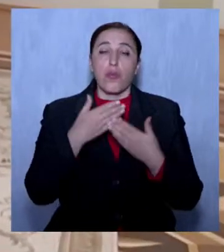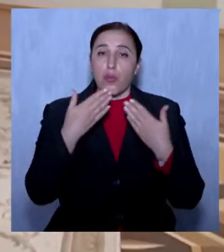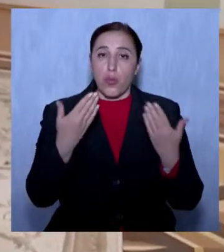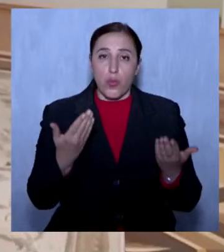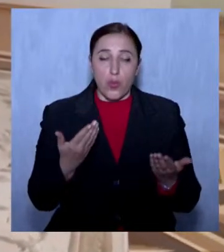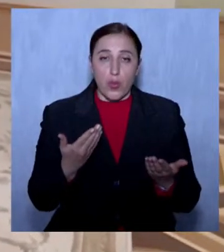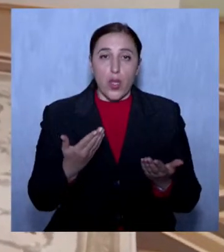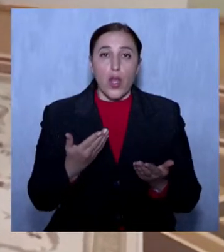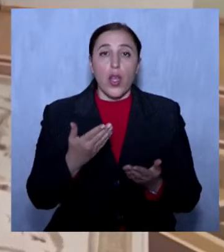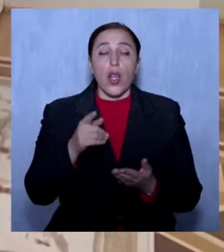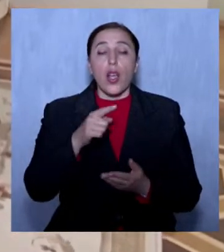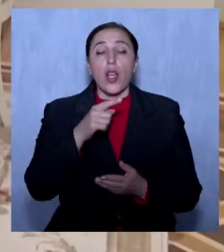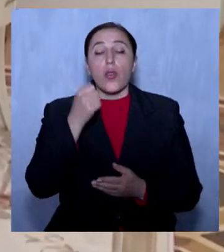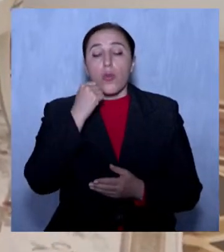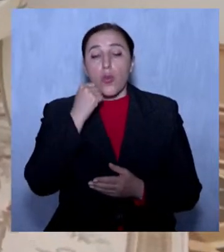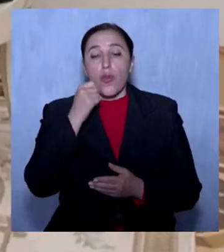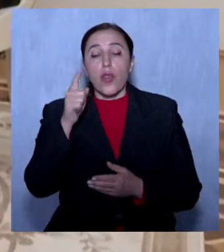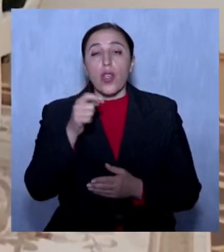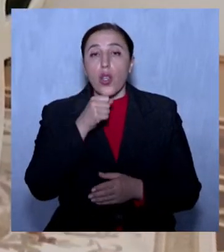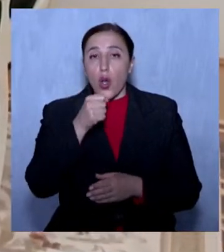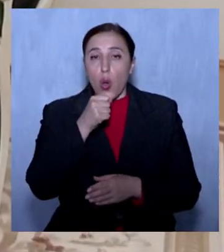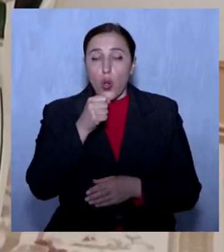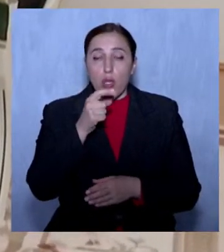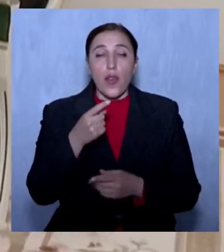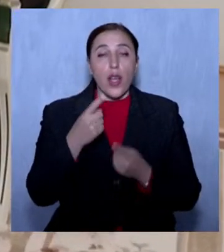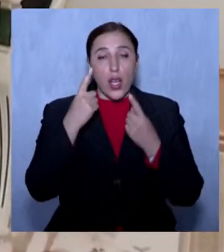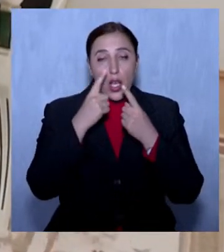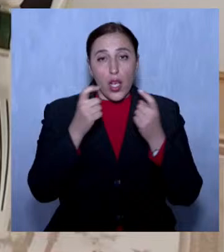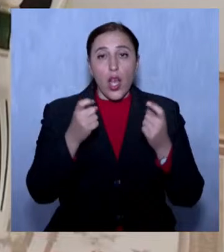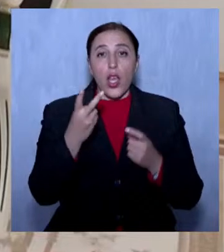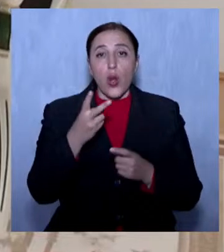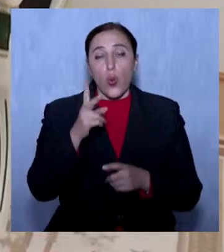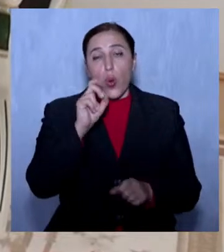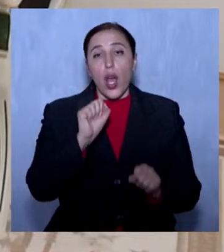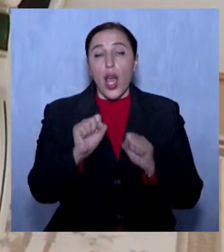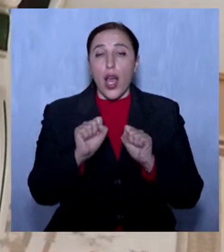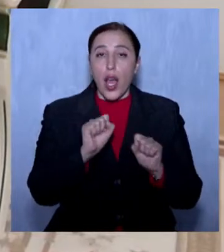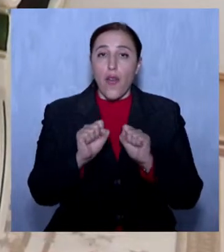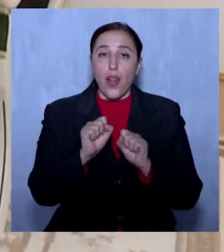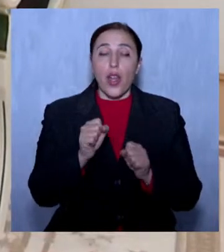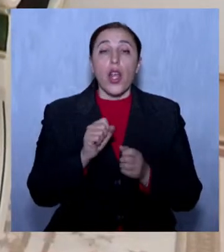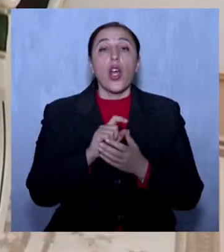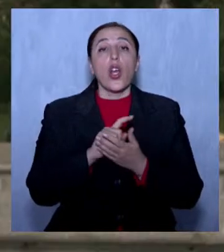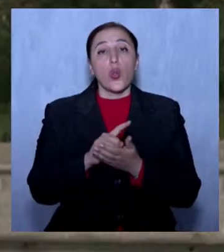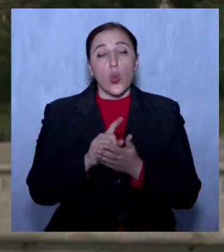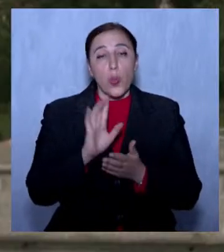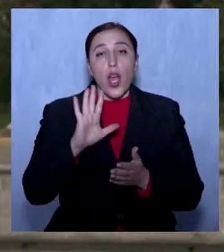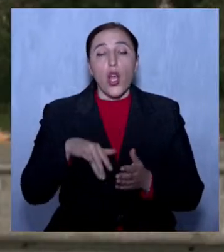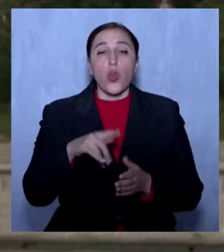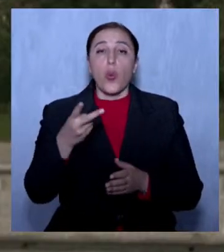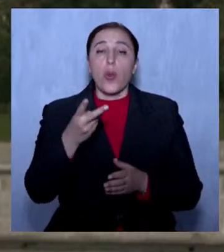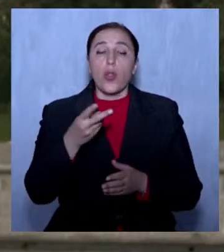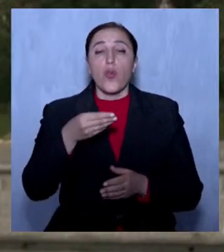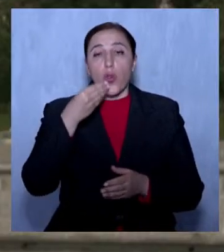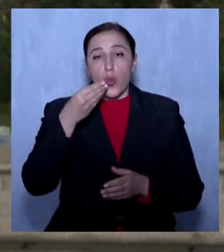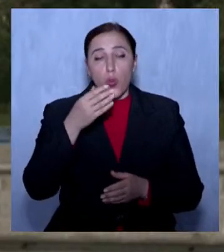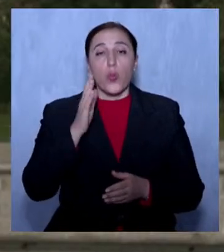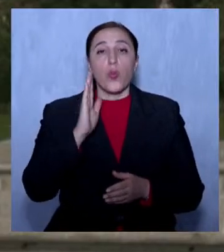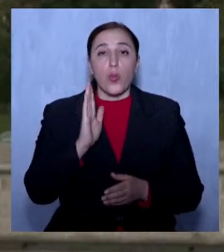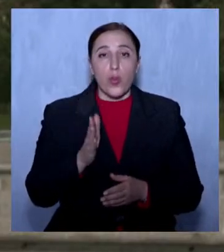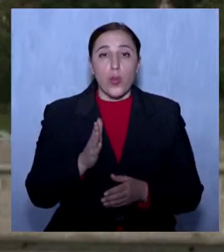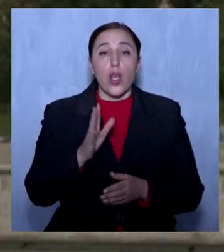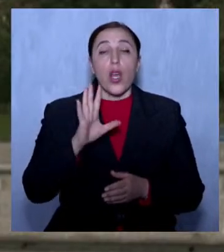Կրեմլի խոսնակը այսօր նաև հայտնեց, որ երկու ղեկավարները նախ զրուցելու են, ապա ճաշելու միմյանց հետ։ Օրվա երկրորդ